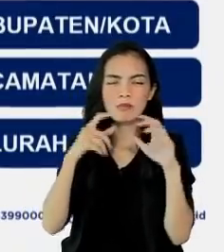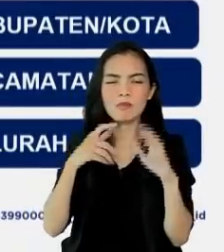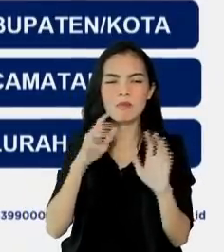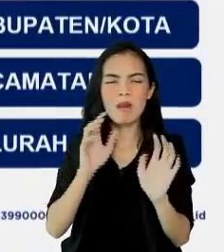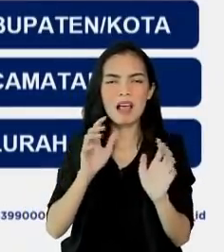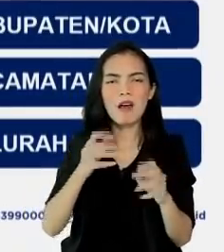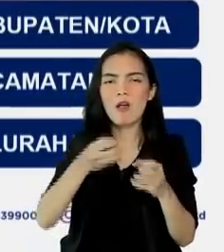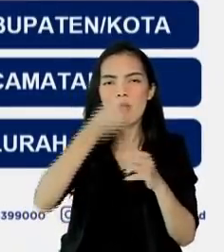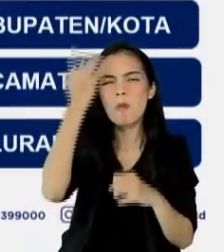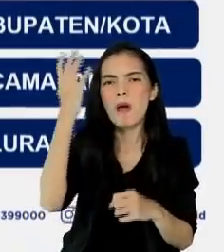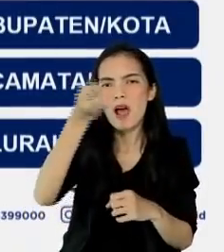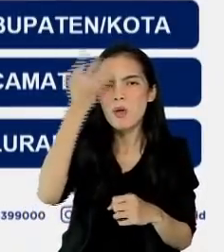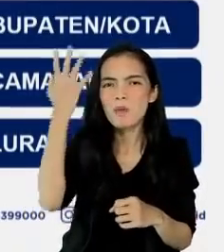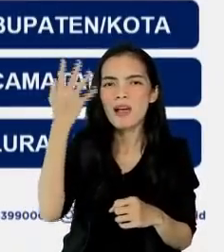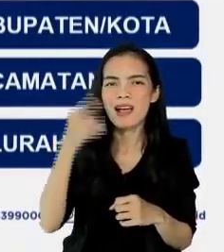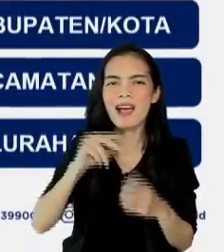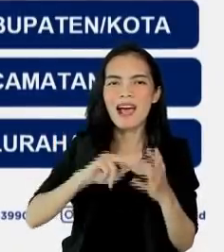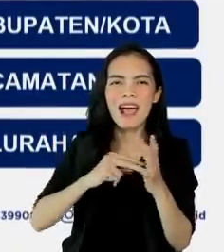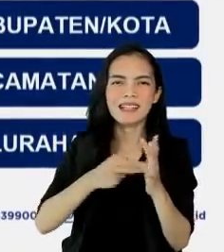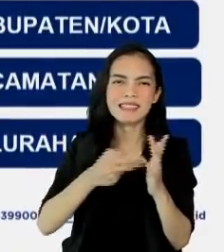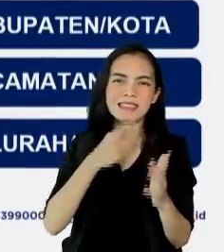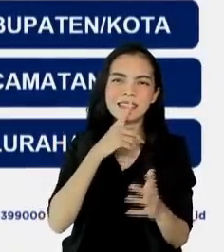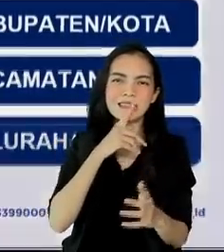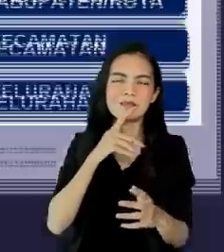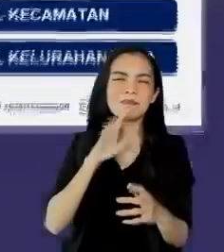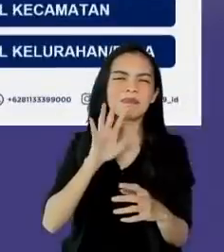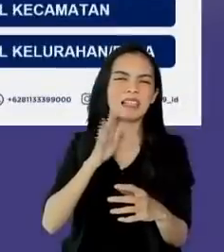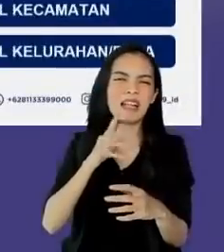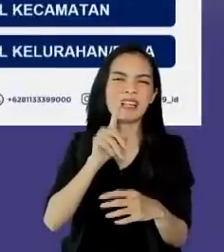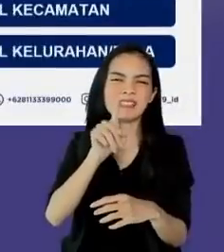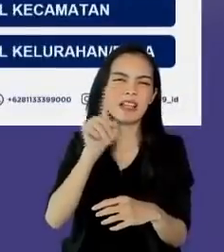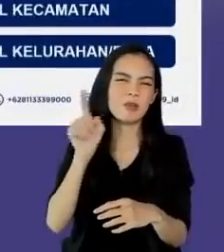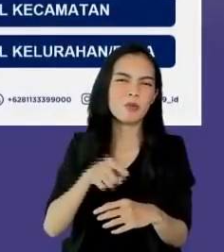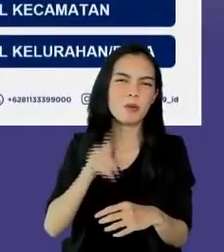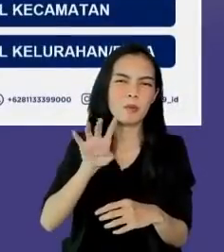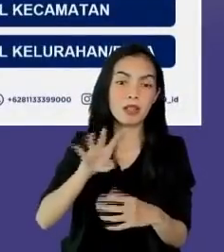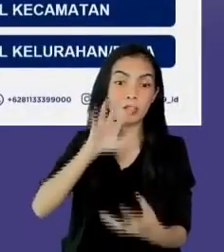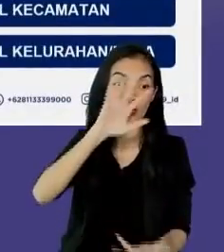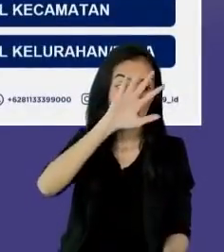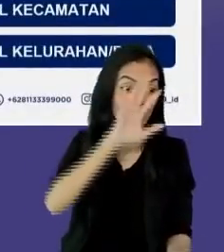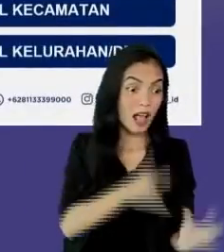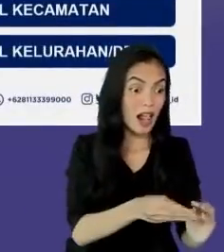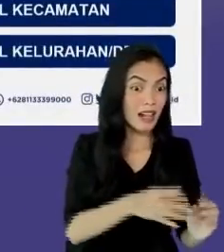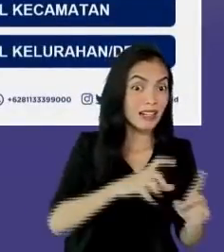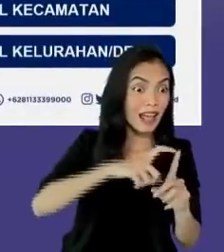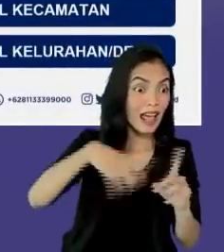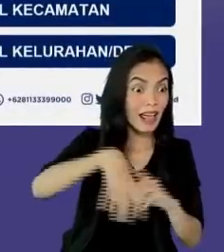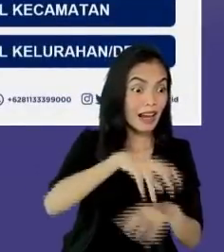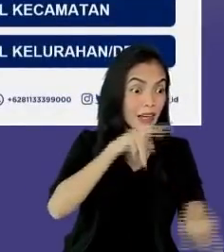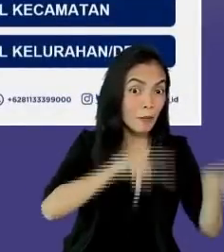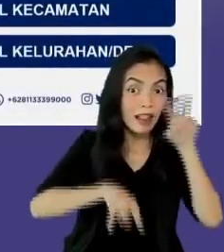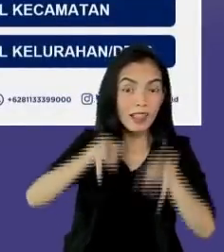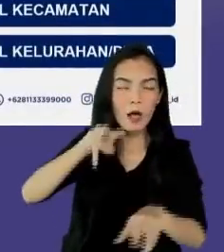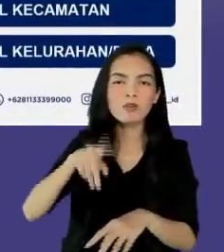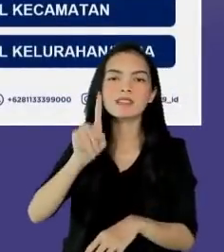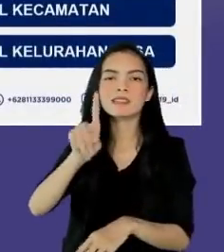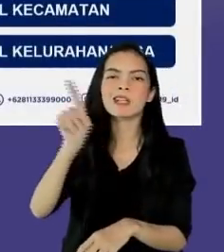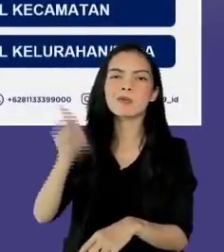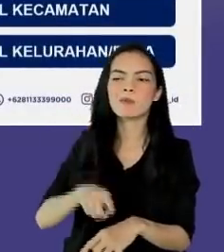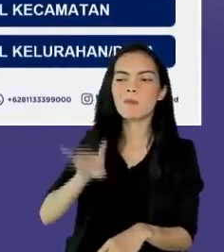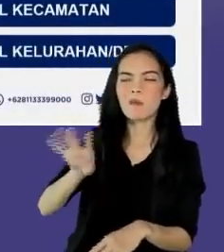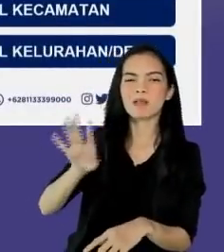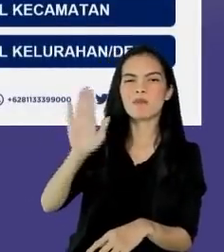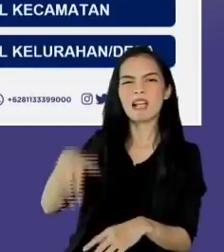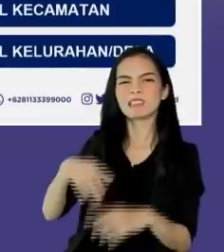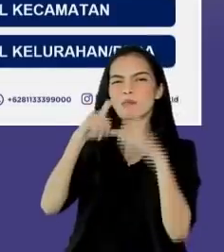rendah. Jadi sama nih PR-nya, gambarannya kurang lebih masih di angka 1/4 lah ya dari total wilayah yang dipantau yang masih harus kita